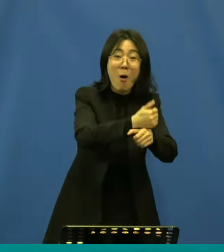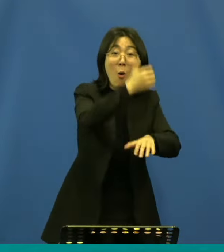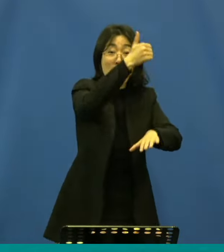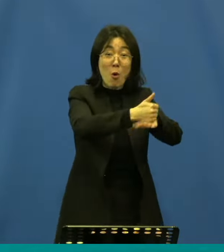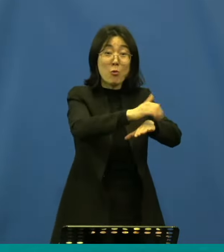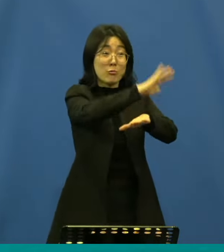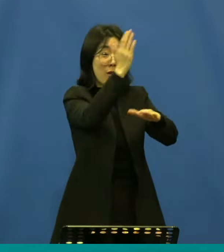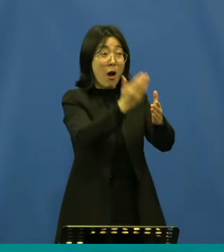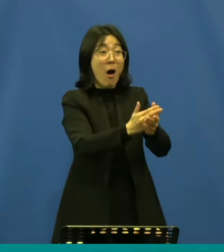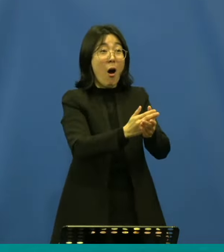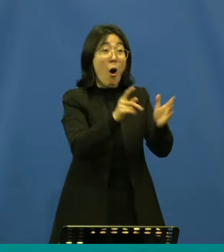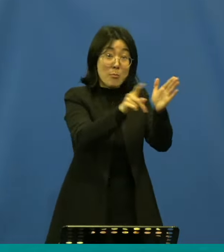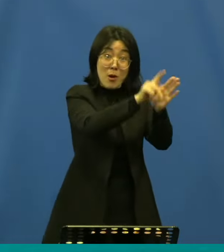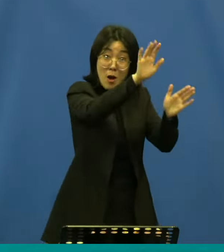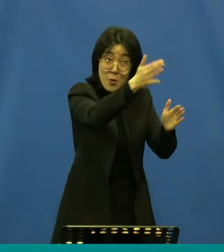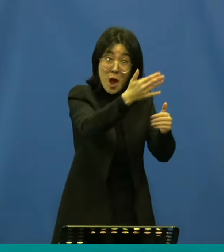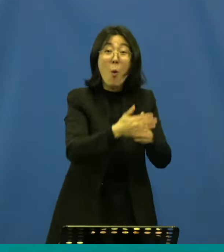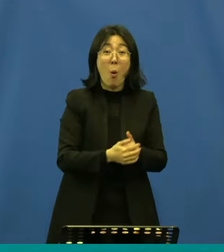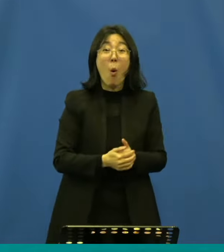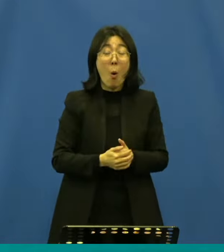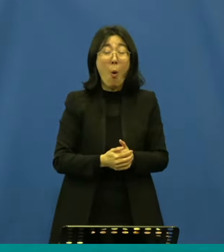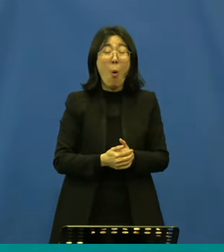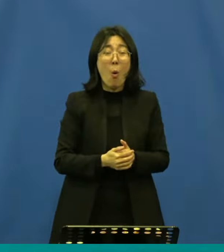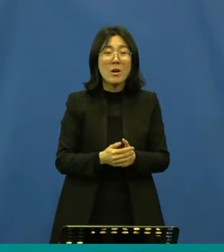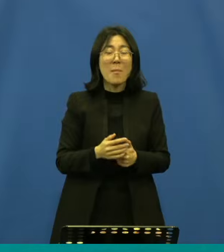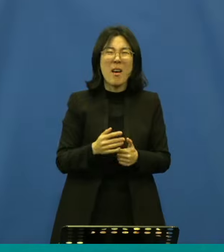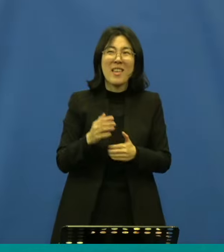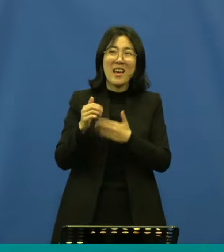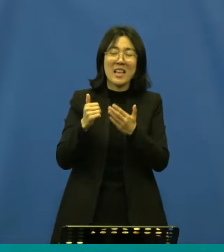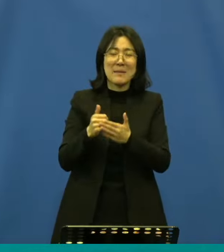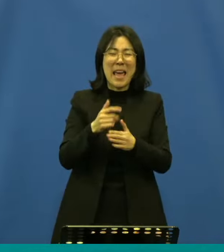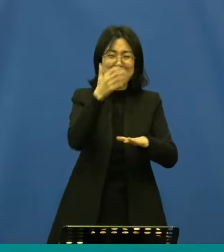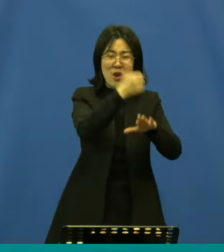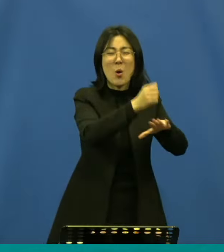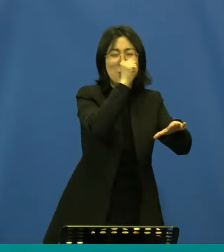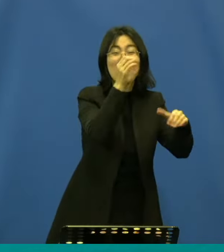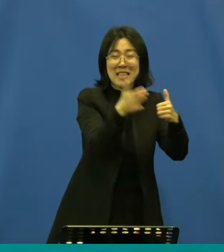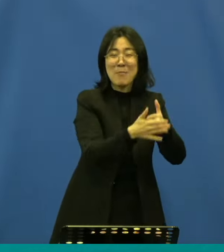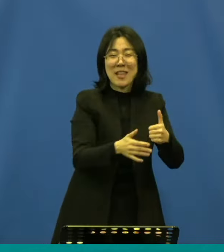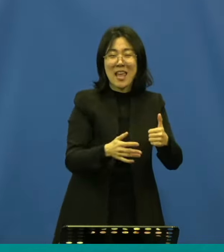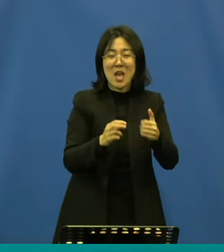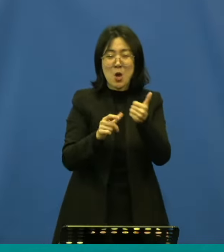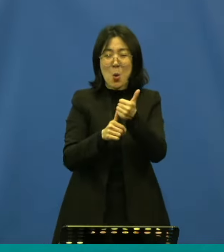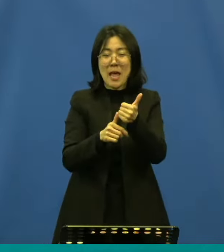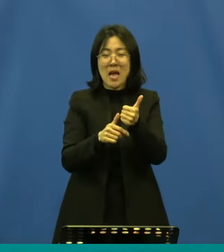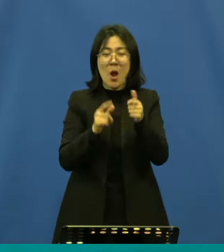갑자기 혼자 무르퉁해 있으면 당황스러운 거죠. 지금 그 장면이에요.